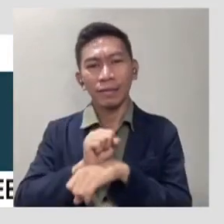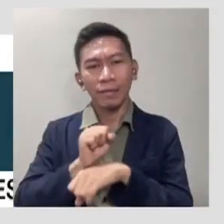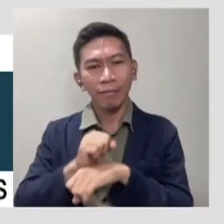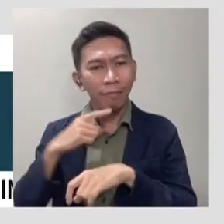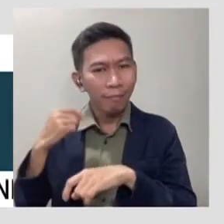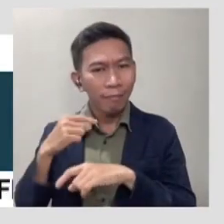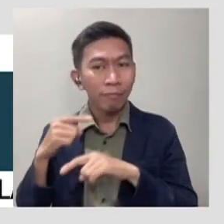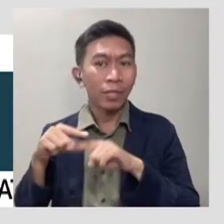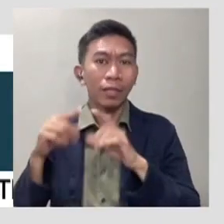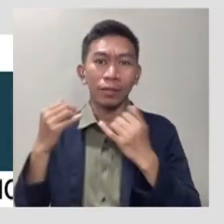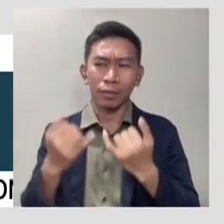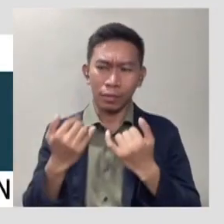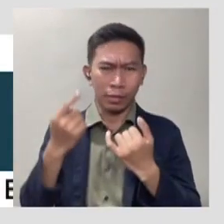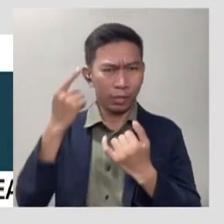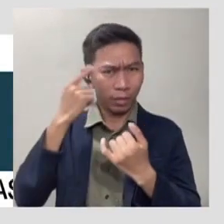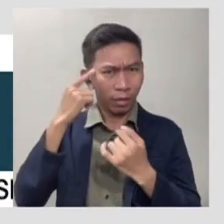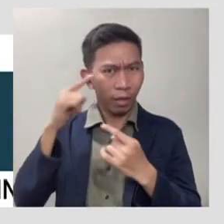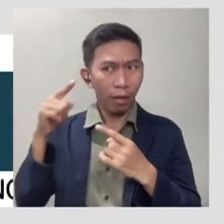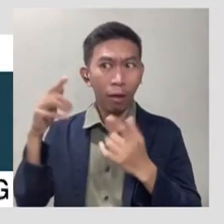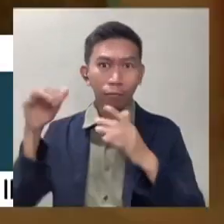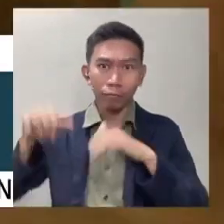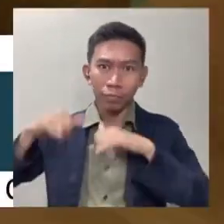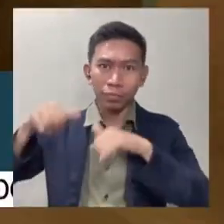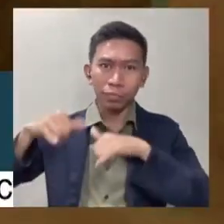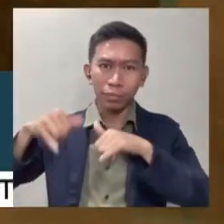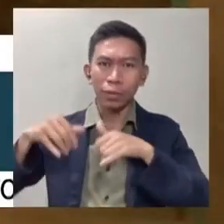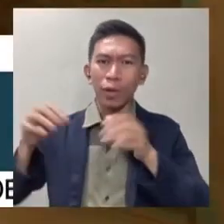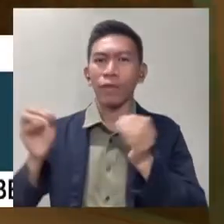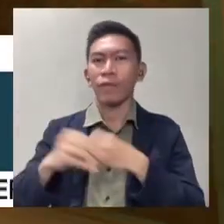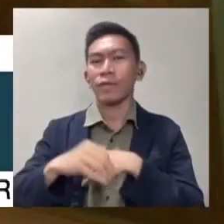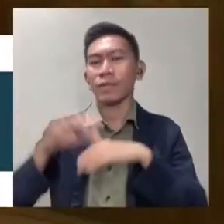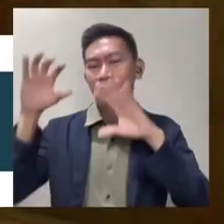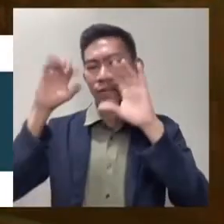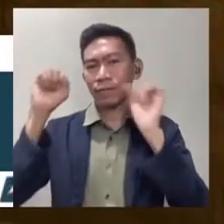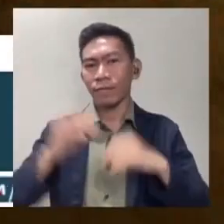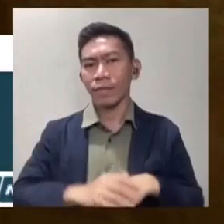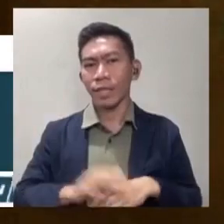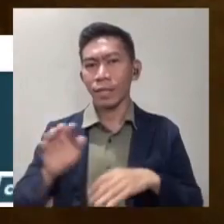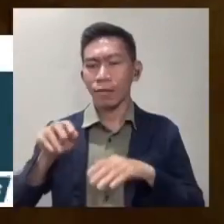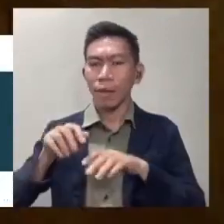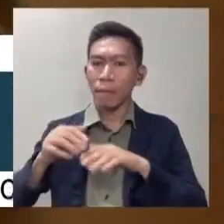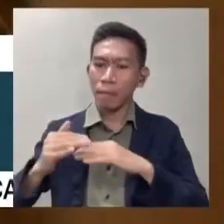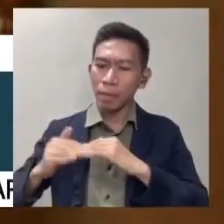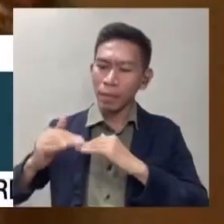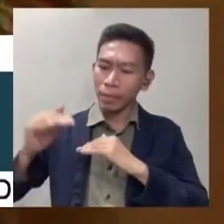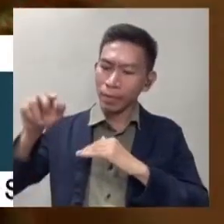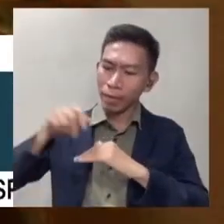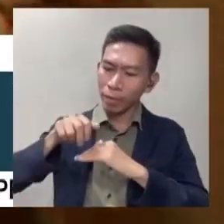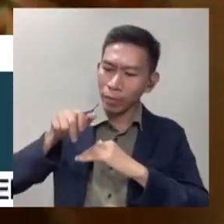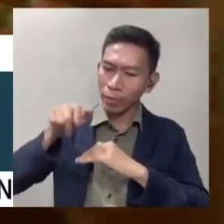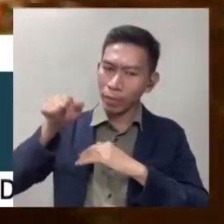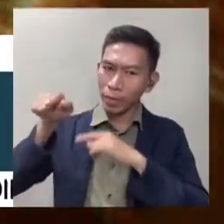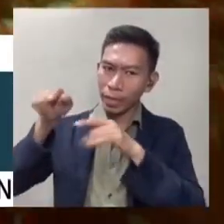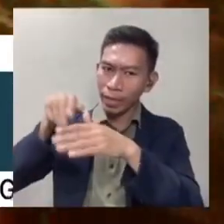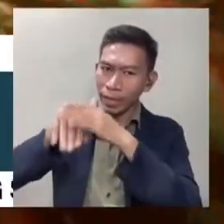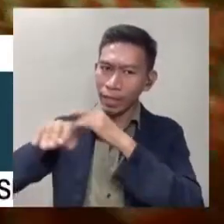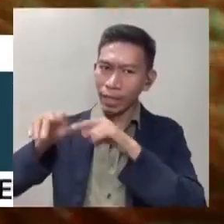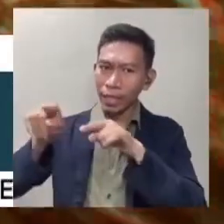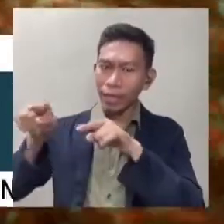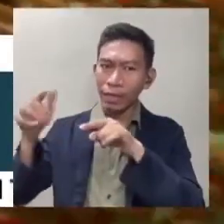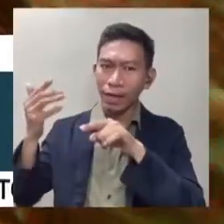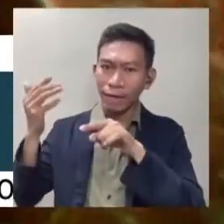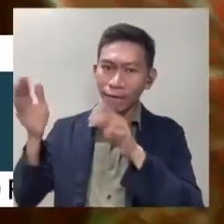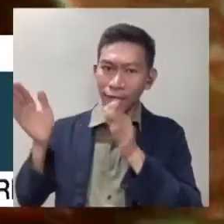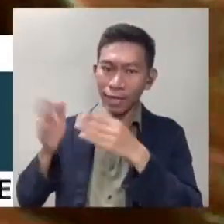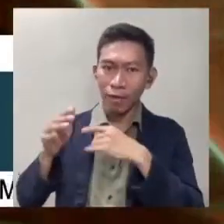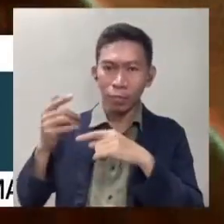ngayon, mukhang hindi na umalis dito sa palasyo. Yung formal na hagdan na papasok sa palasyo, actually ilang beses nangyari sa akin, pag